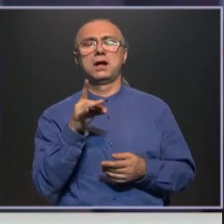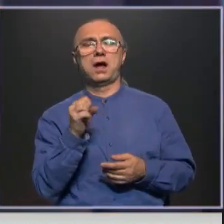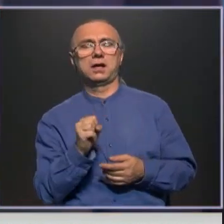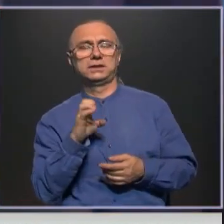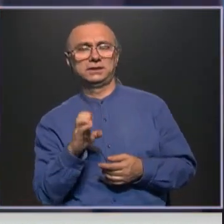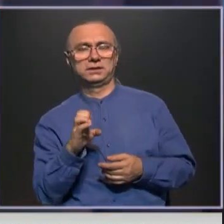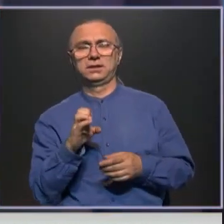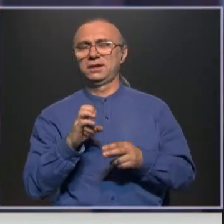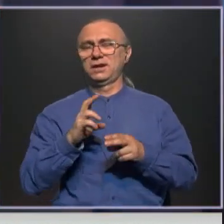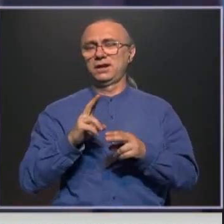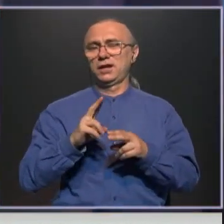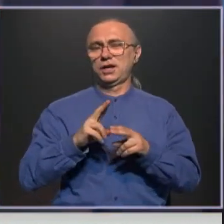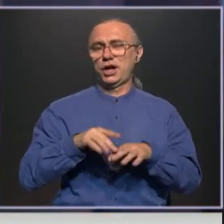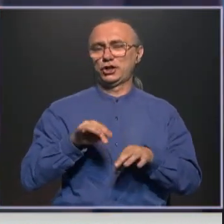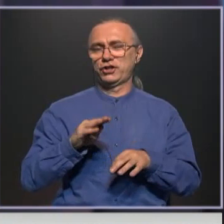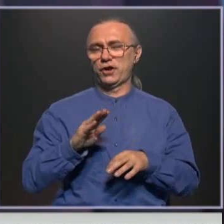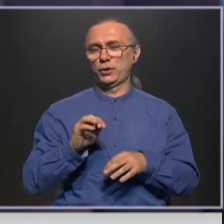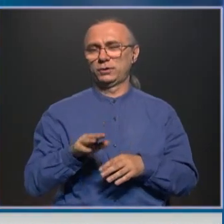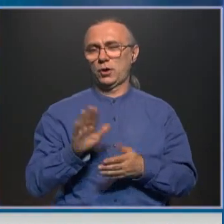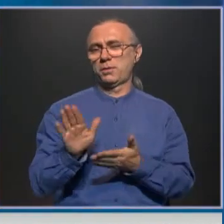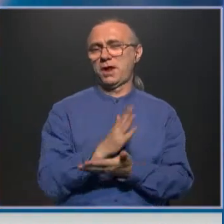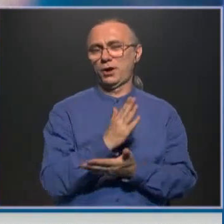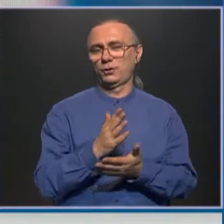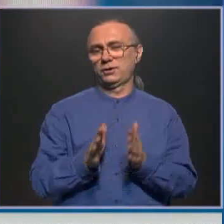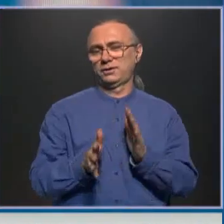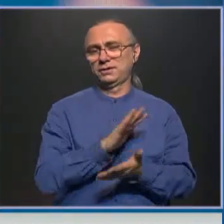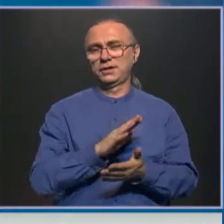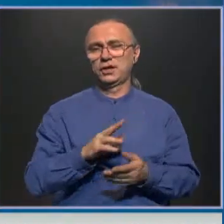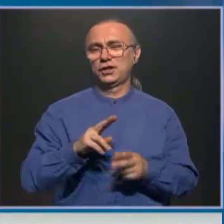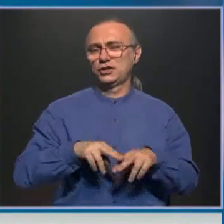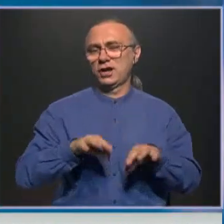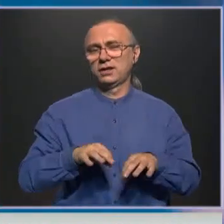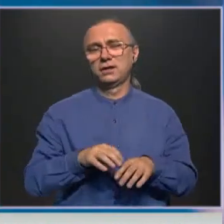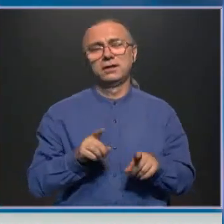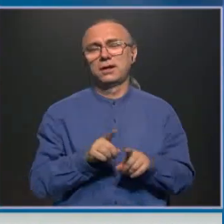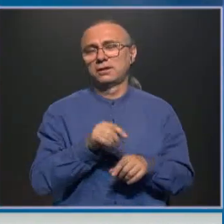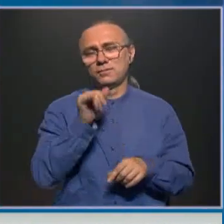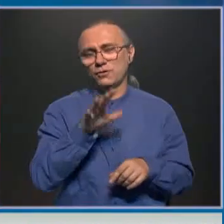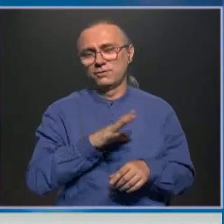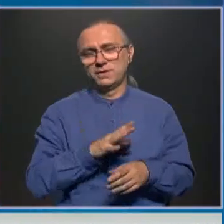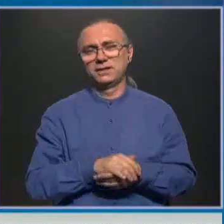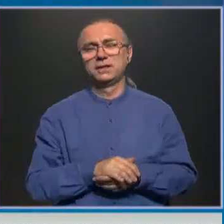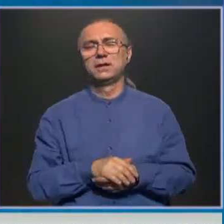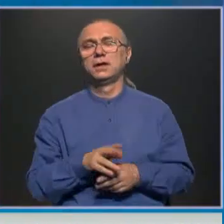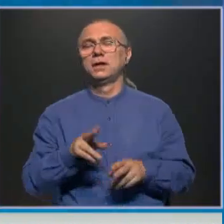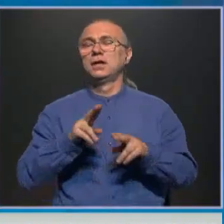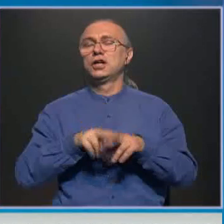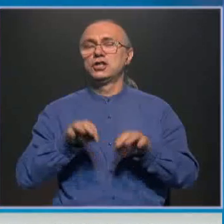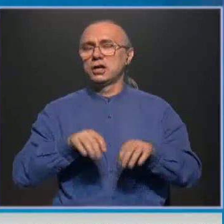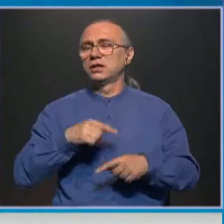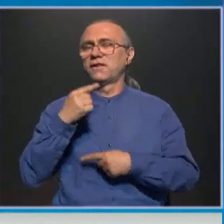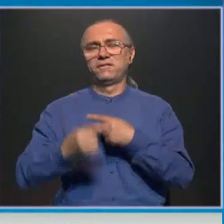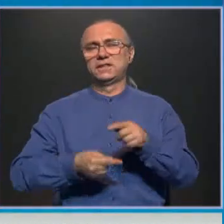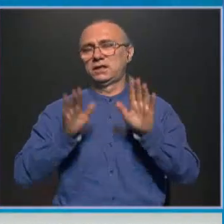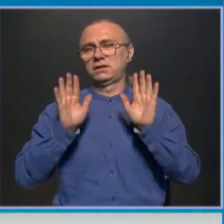если уже стал христианином, ты не сможешь стать не христианином, не крещенным. Ты можешь стать только христианином, отрекшимся